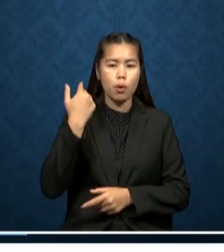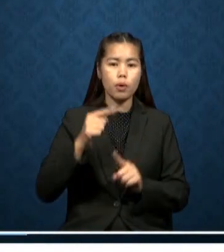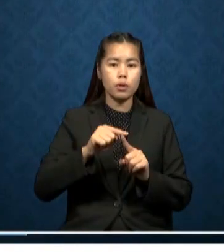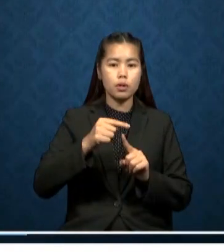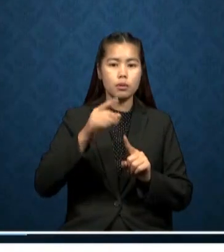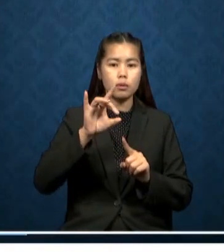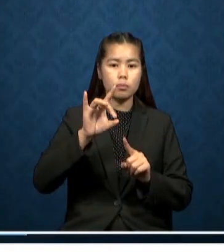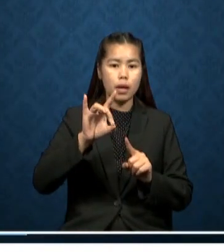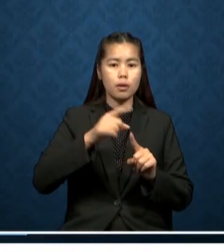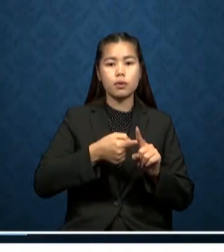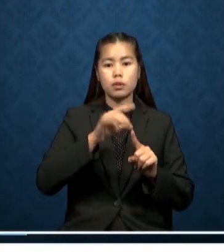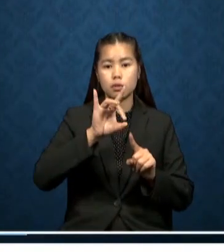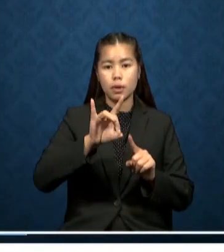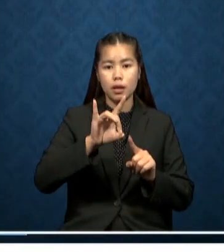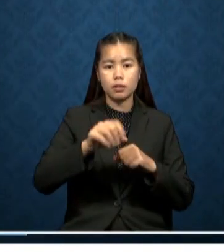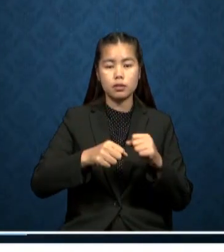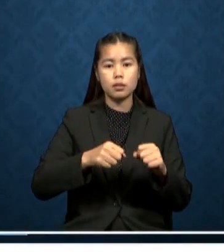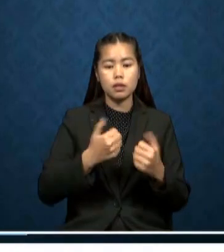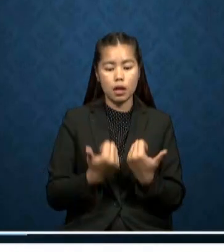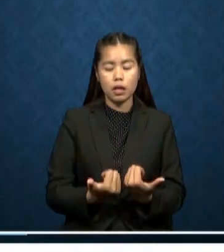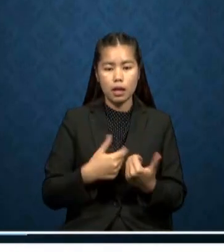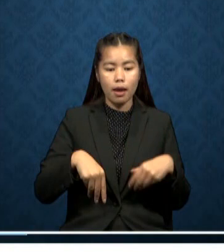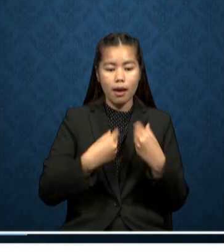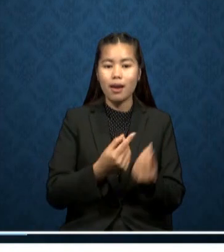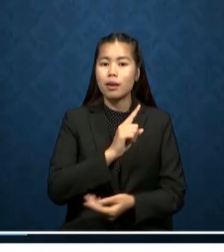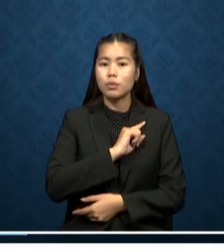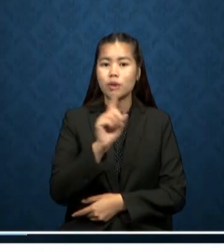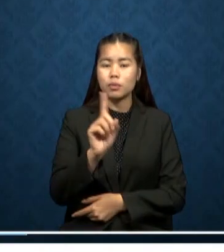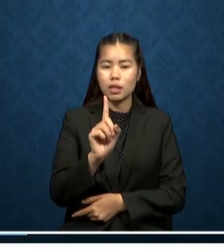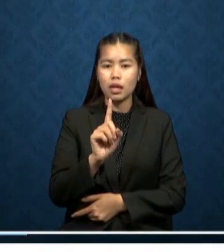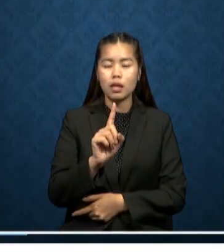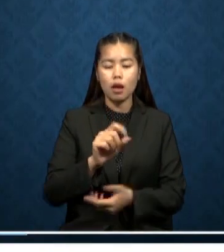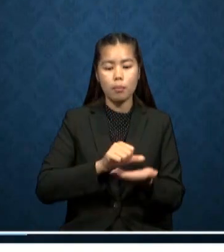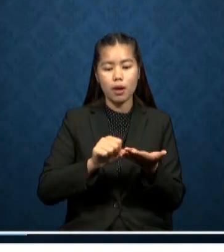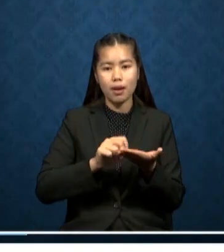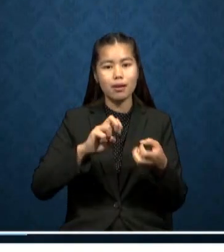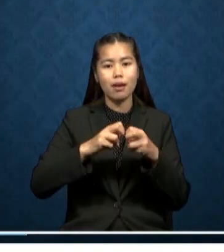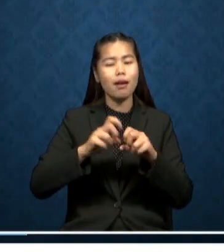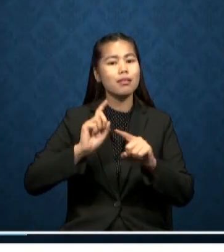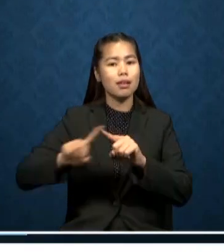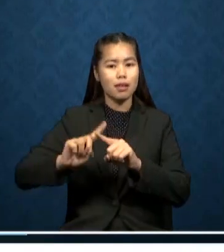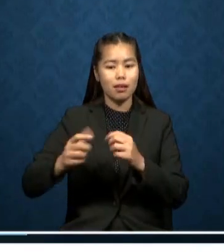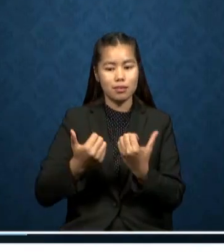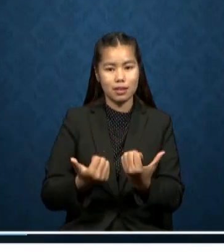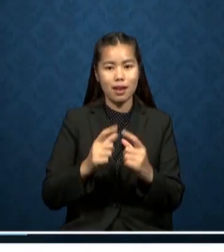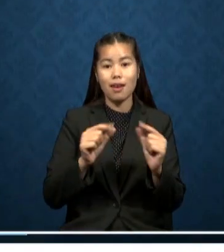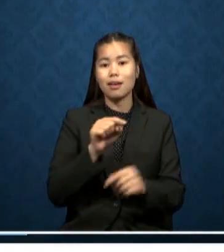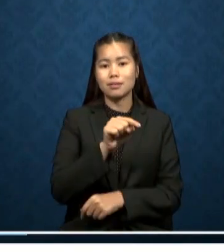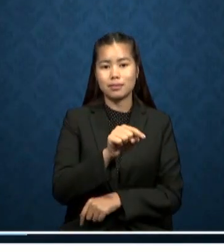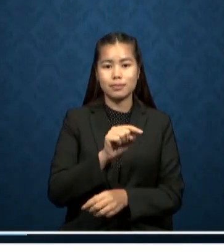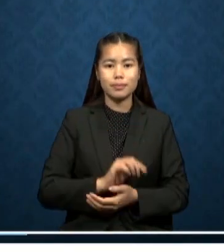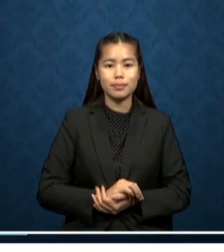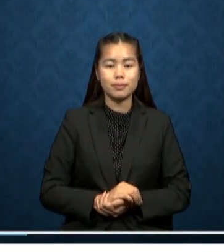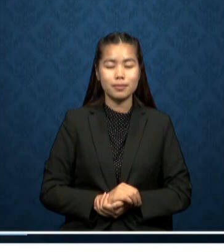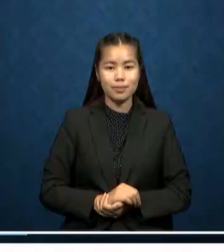2566และมอบภารกิจให้ศึกษาหาแนวทางแก้วิกฤตของชาติในเรื่องนี้